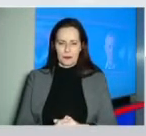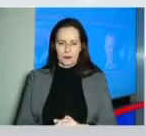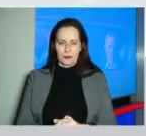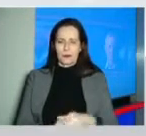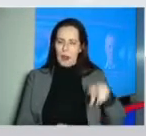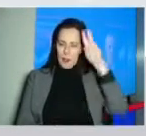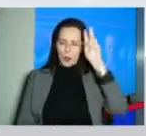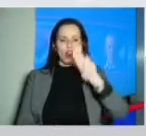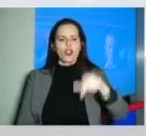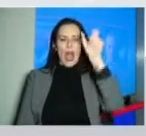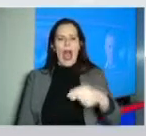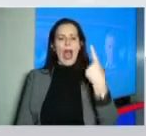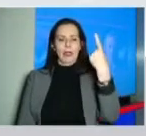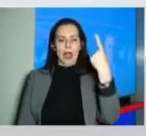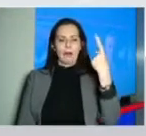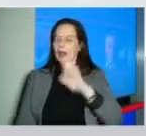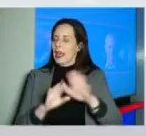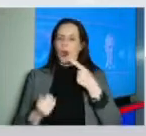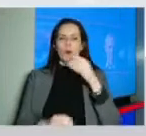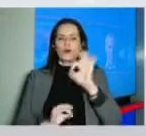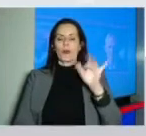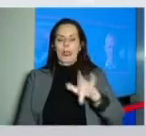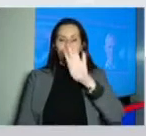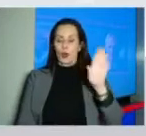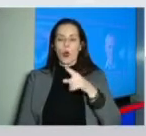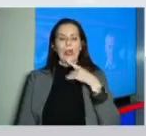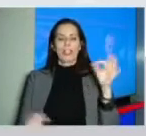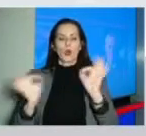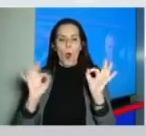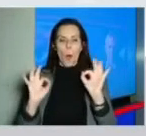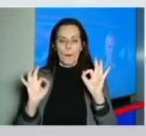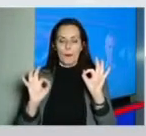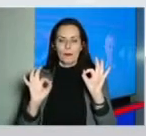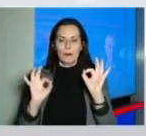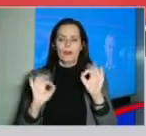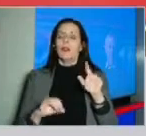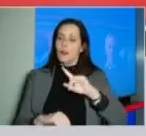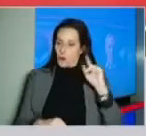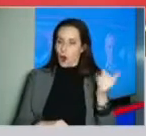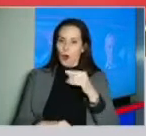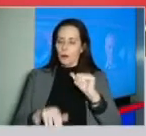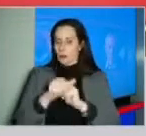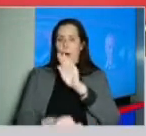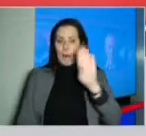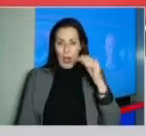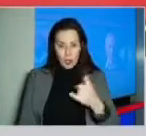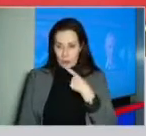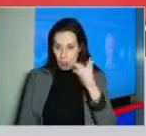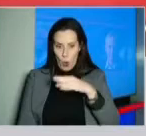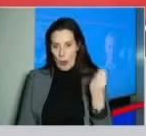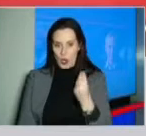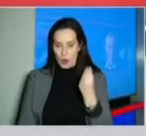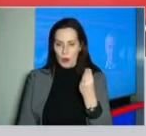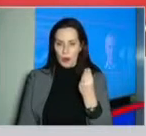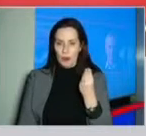בליכוד. יש מועמד אחד, אף אחד לא יצא נגדו, אף אחד לא יגיד כלום, כן? וכולם יתאחדו סביבו. עכשיו אני אגיד לך עוד דבר